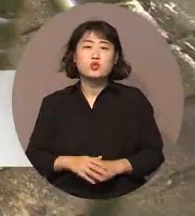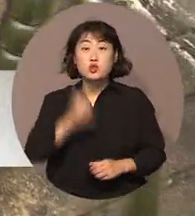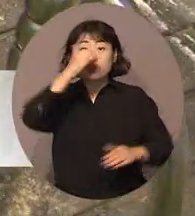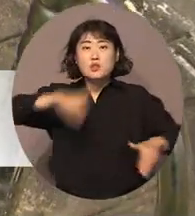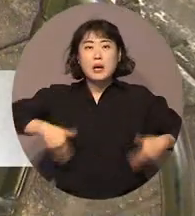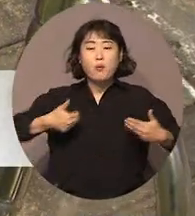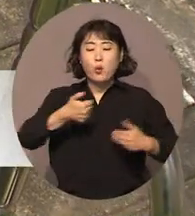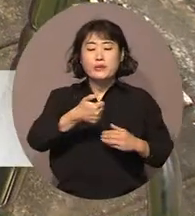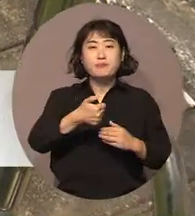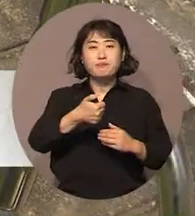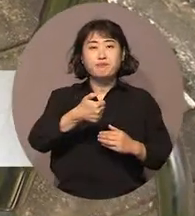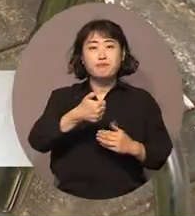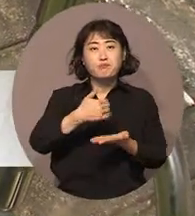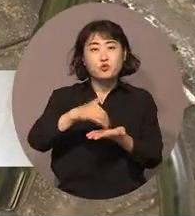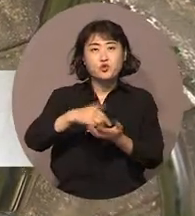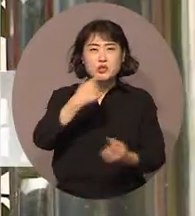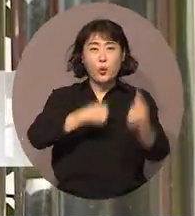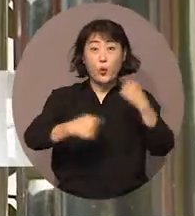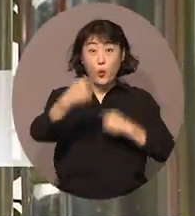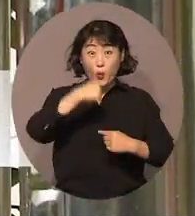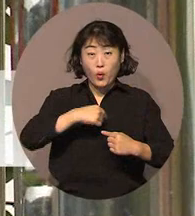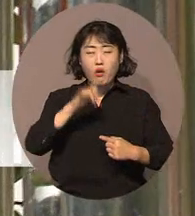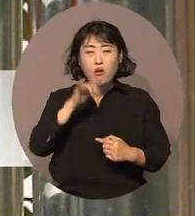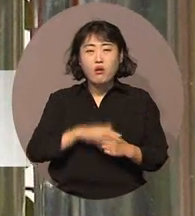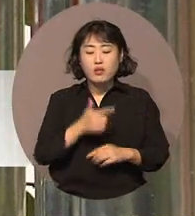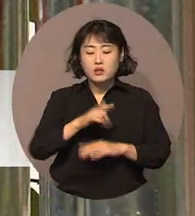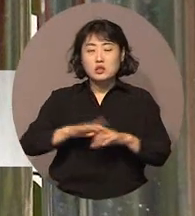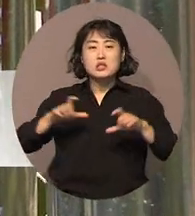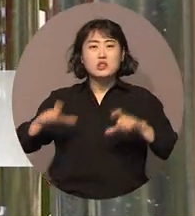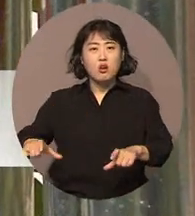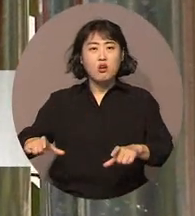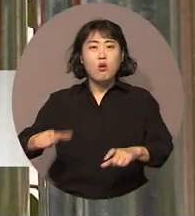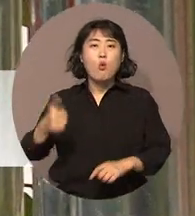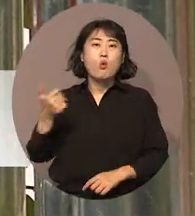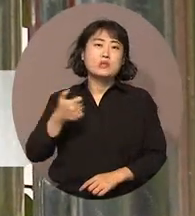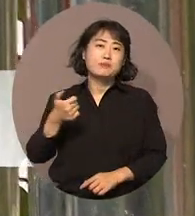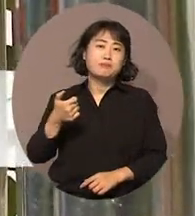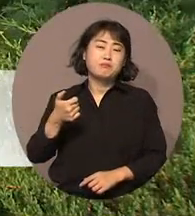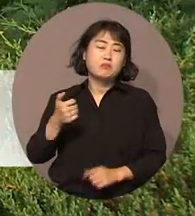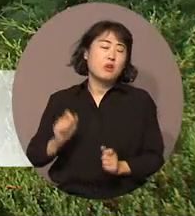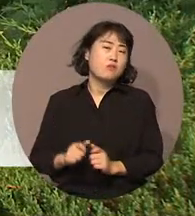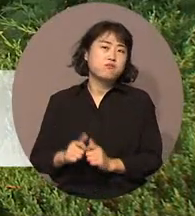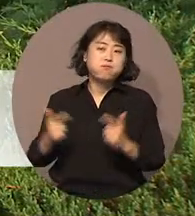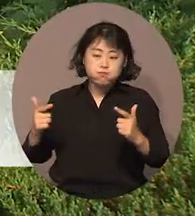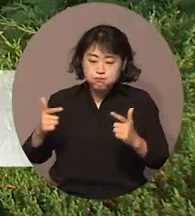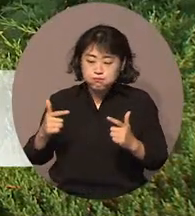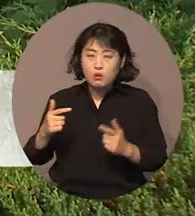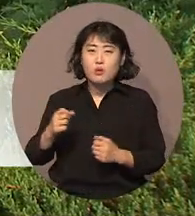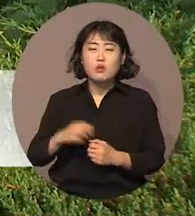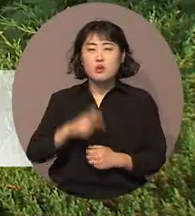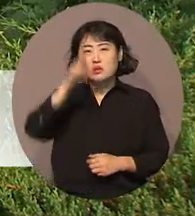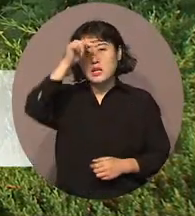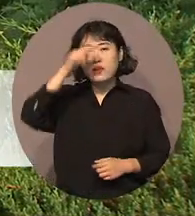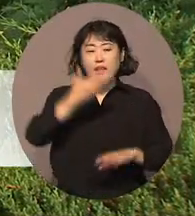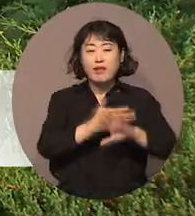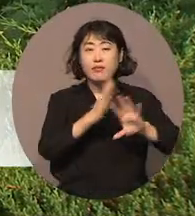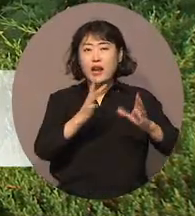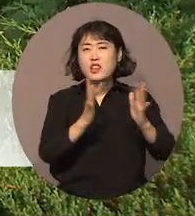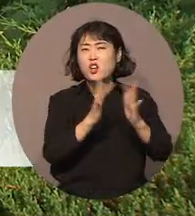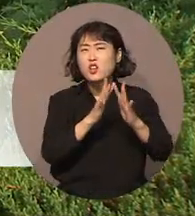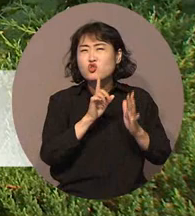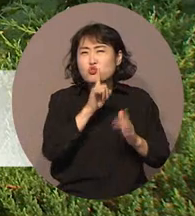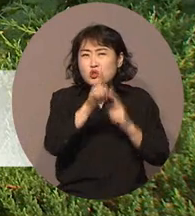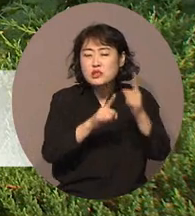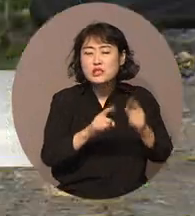충남에서도 50여 건의 신고가 접수된 가운데 대전지역 신고도 신권으로 크게 늘었으며 경찰은 해외 온라인